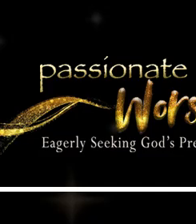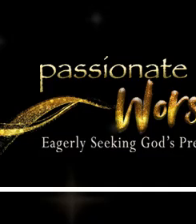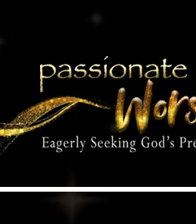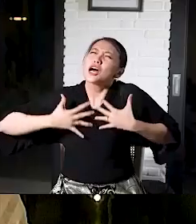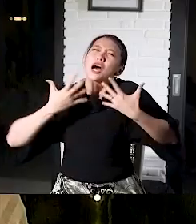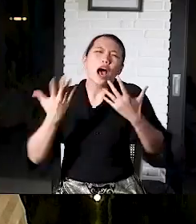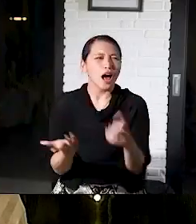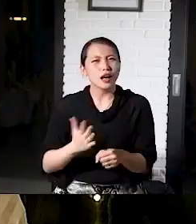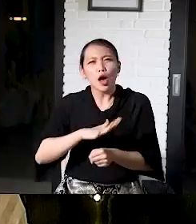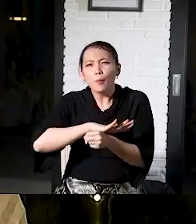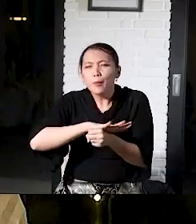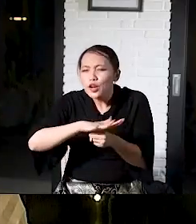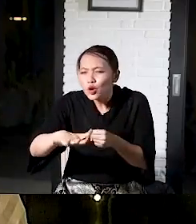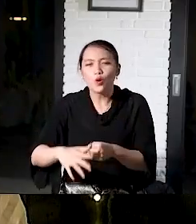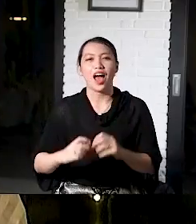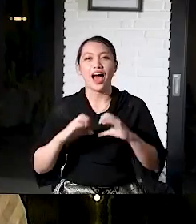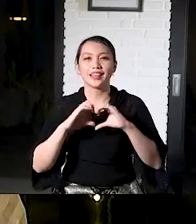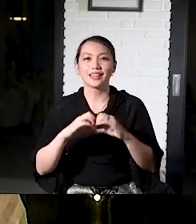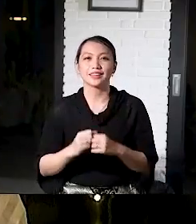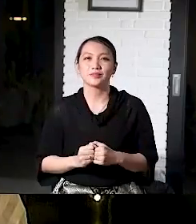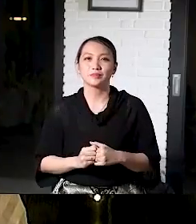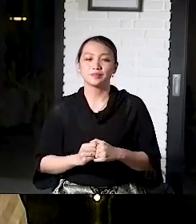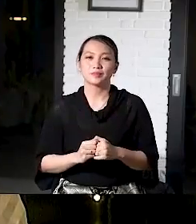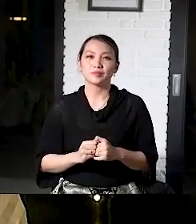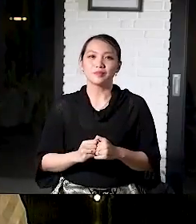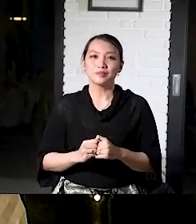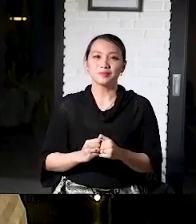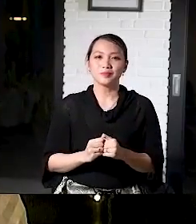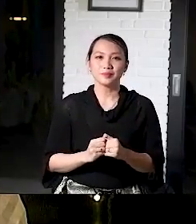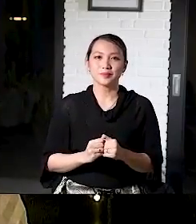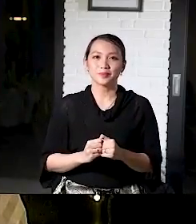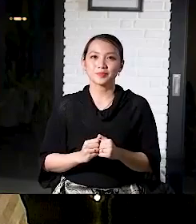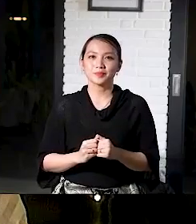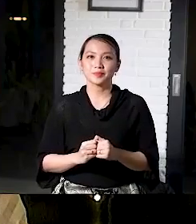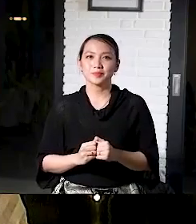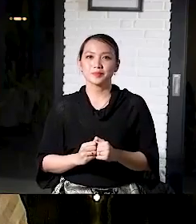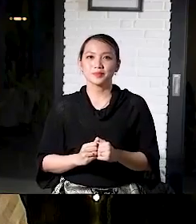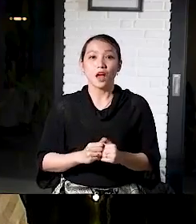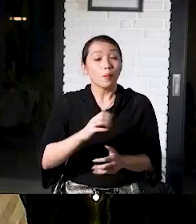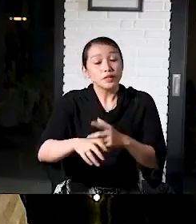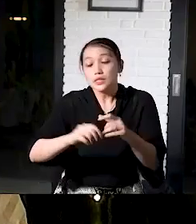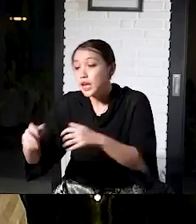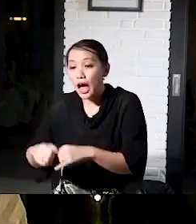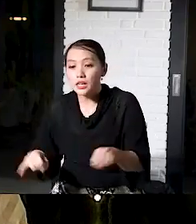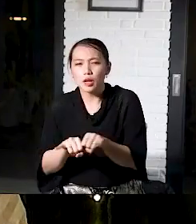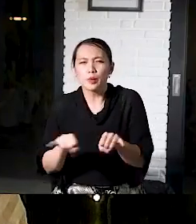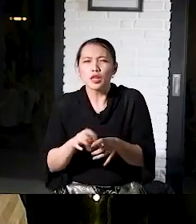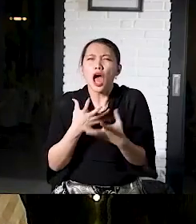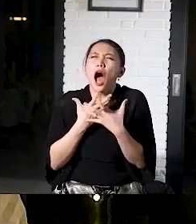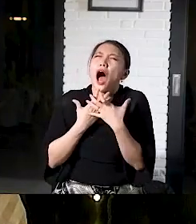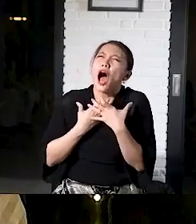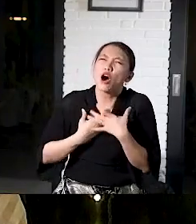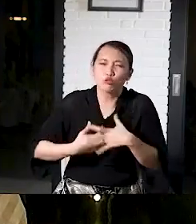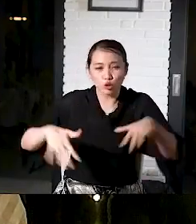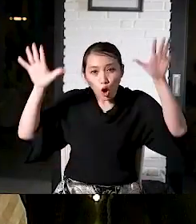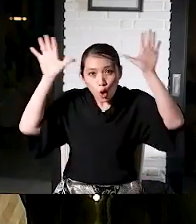earnestly, dengan benar-benar mencari. Bukan hanya mencari biasa-biasa, mencarinya sehaus rusa yang